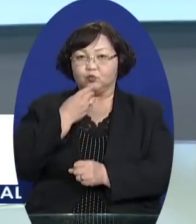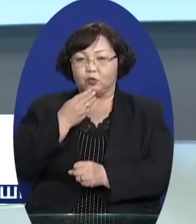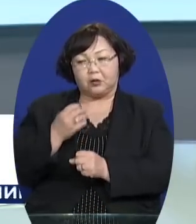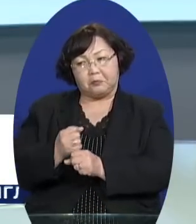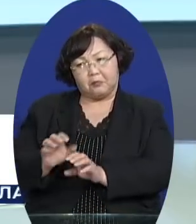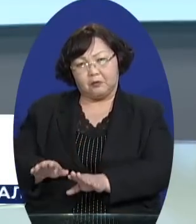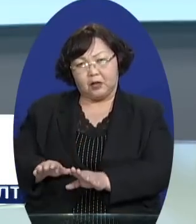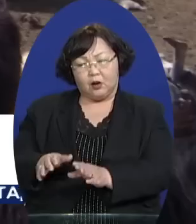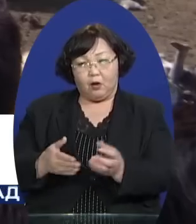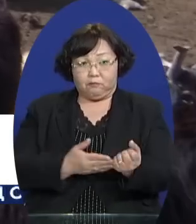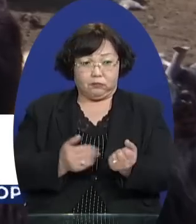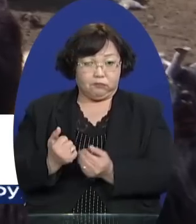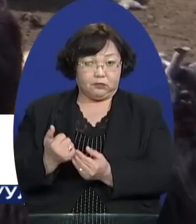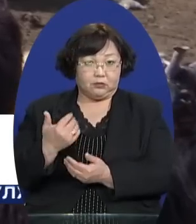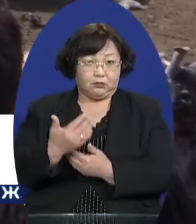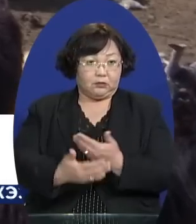байна.